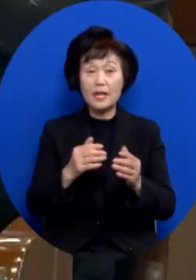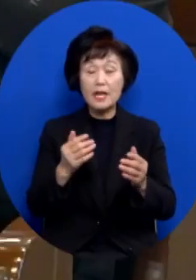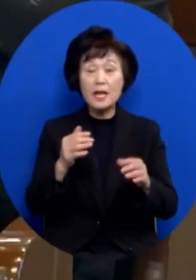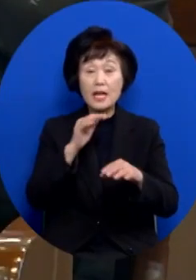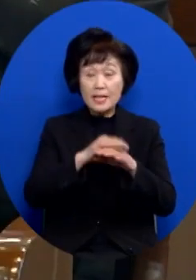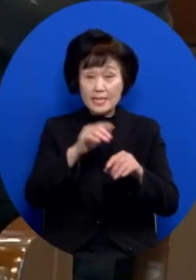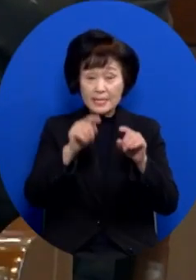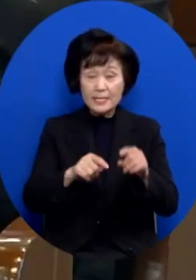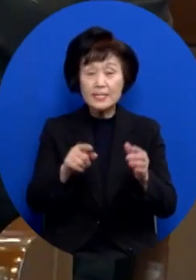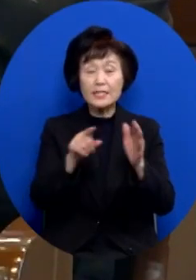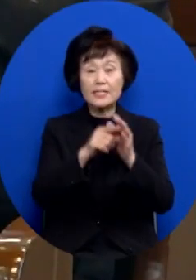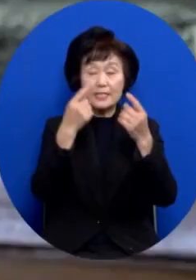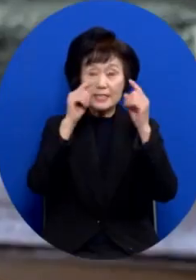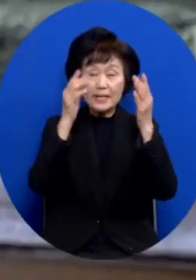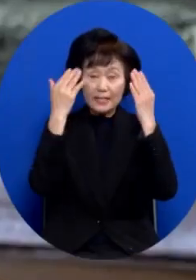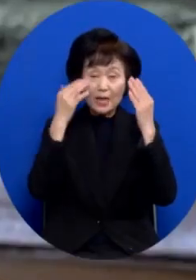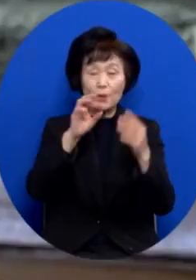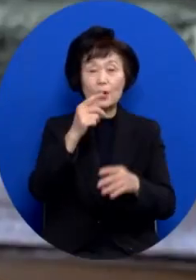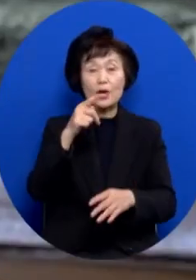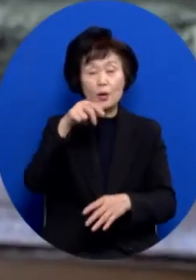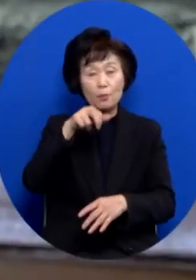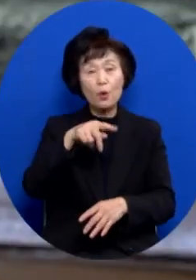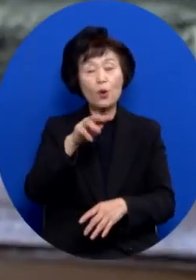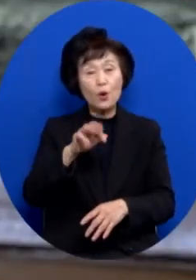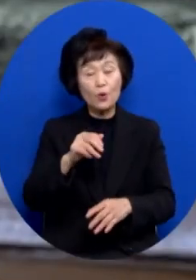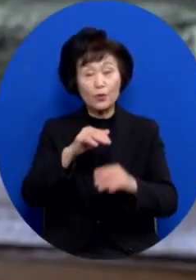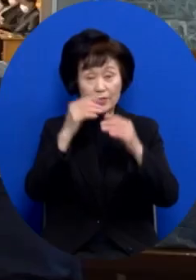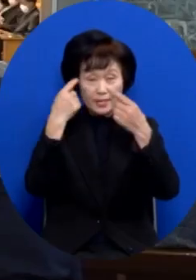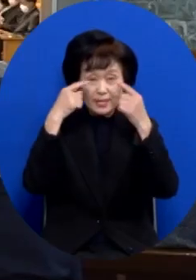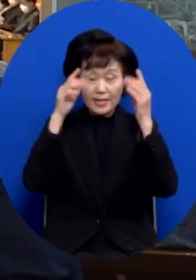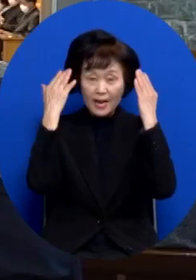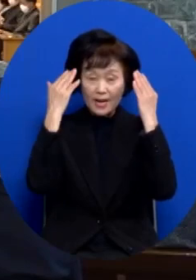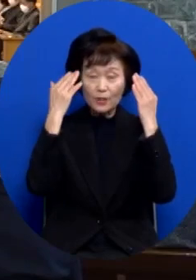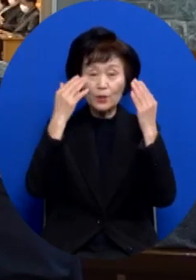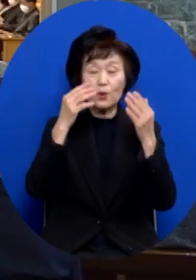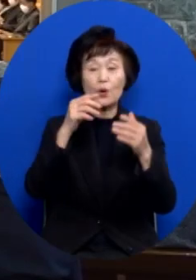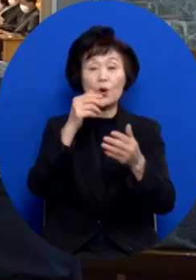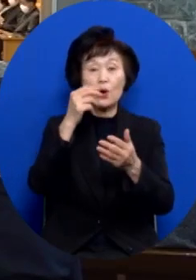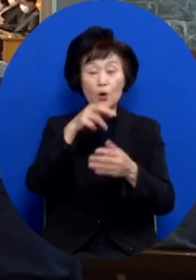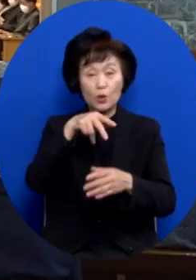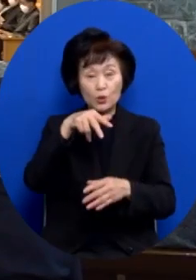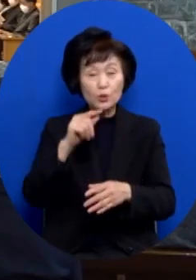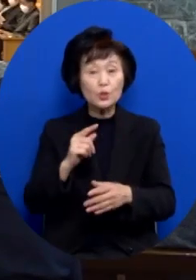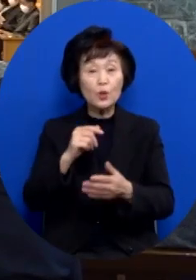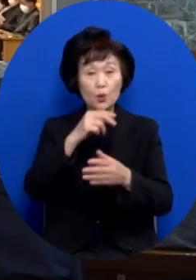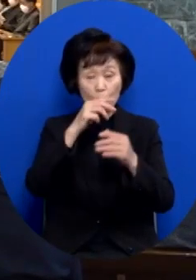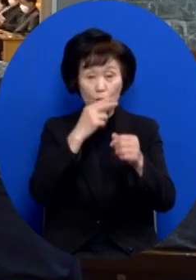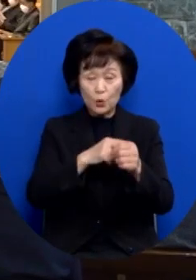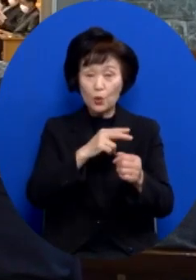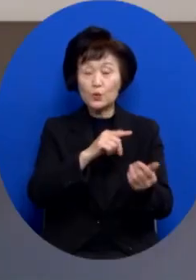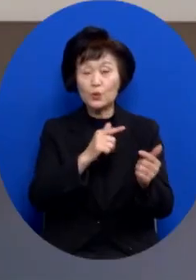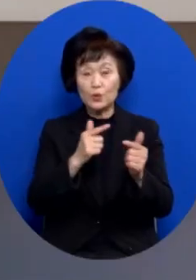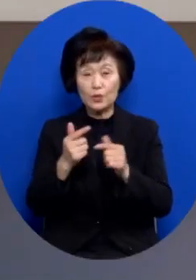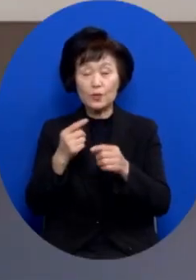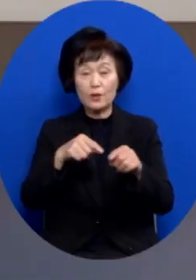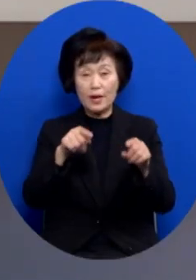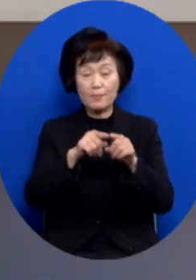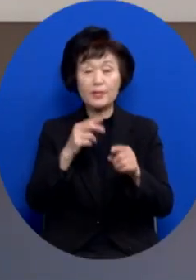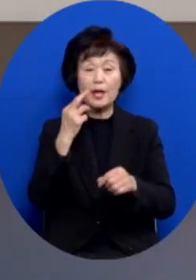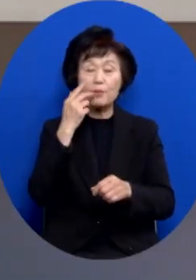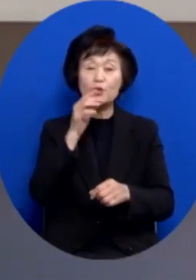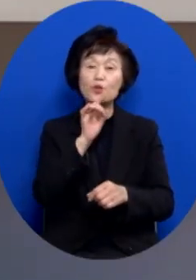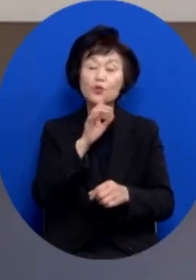부총장과 목원대학교 신학대학원장 조은아 교수 현대교의 박행신 목사와 미국